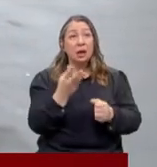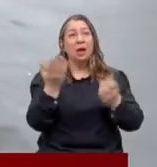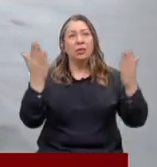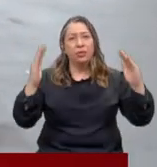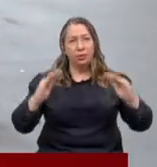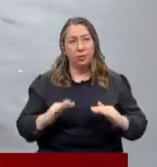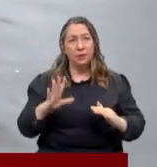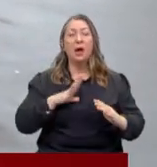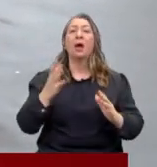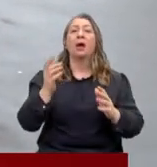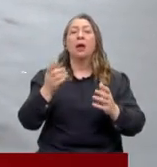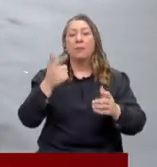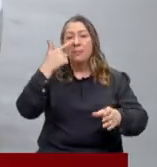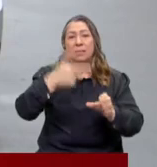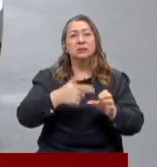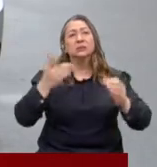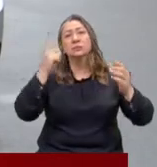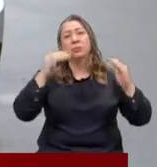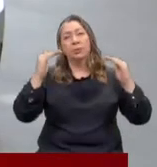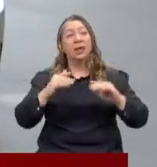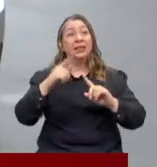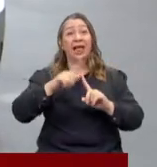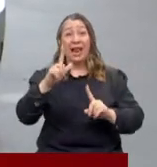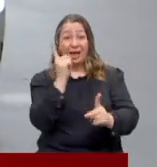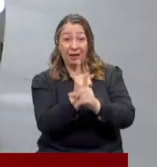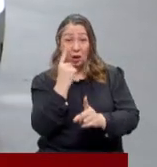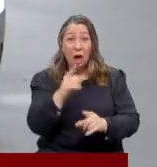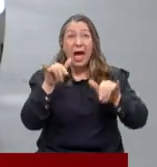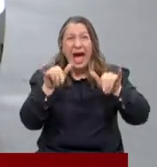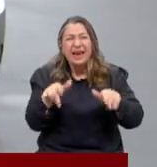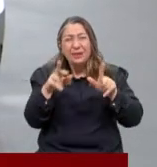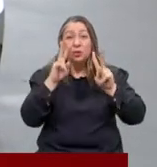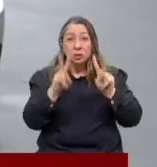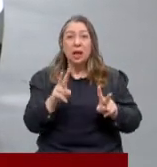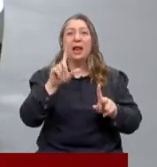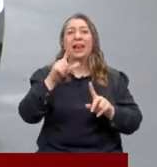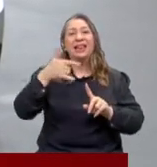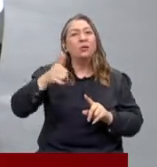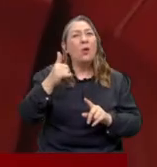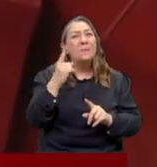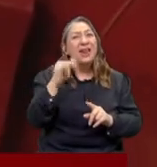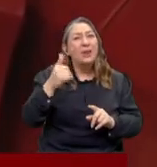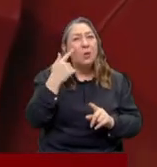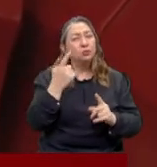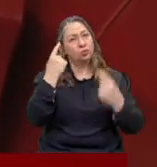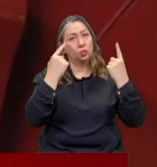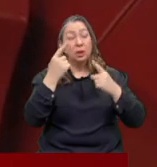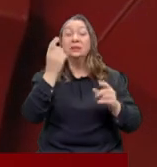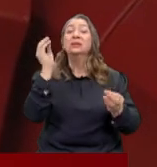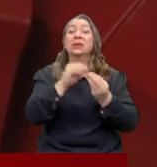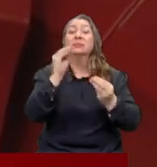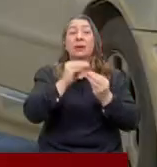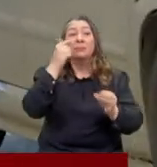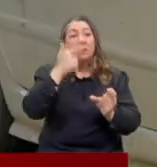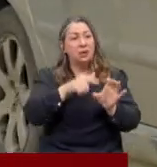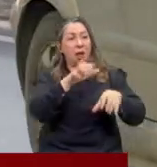var, alımda da azalma var. TL bazında aynı gibi gözükse de ama litre bazında düşüyoruz. Zamlar yakıt tüketimini